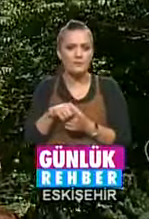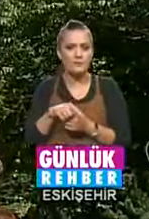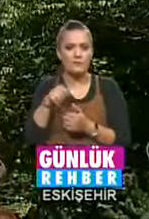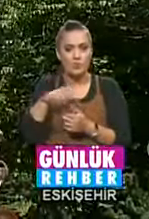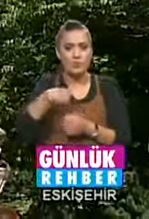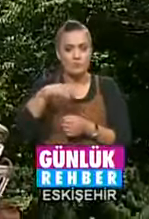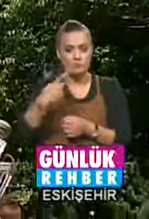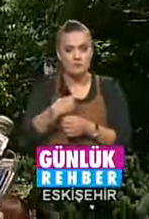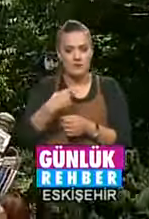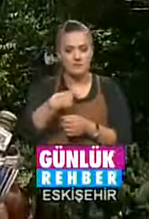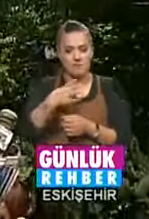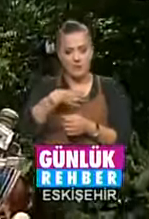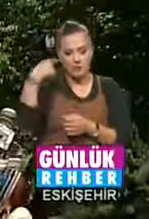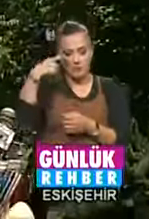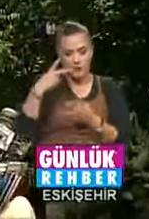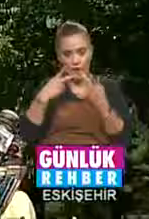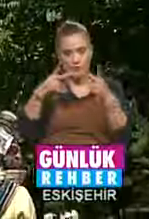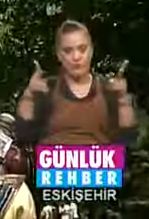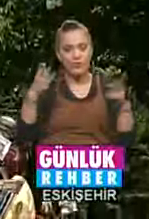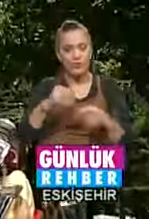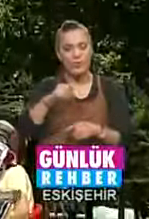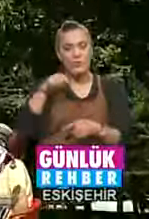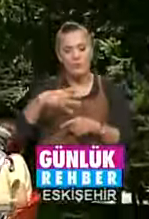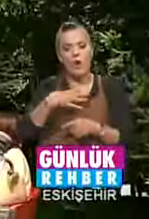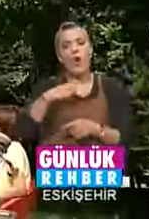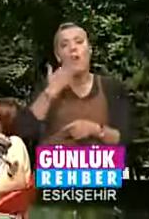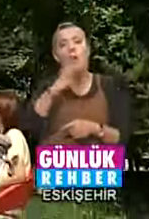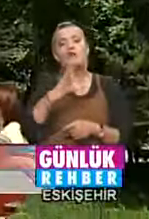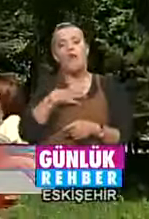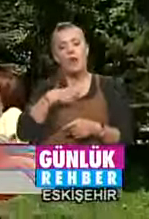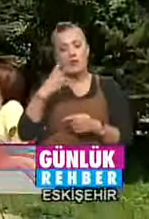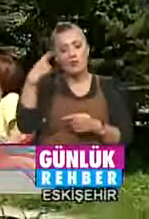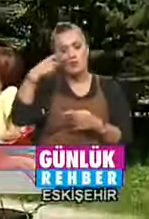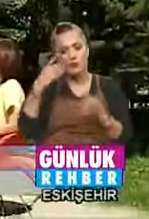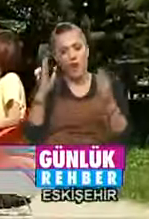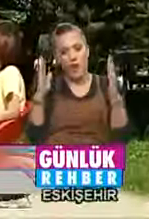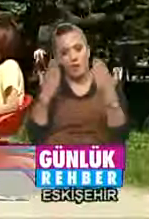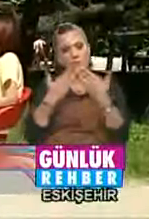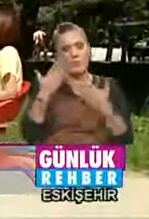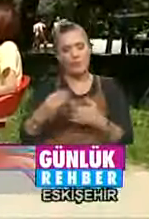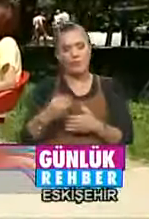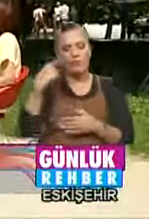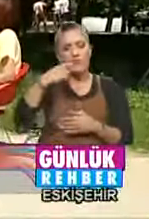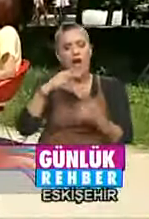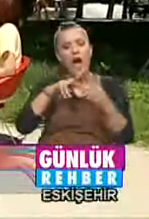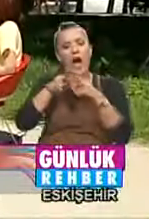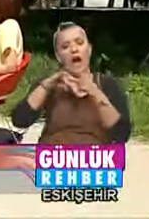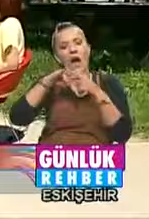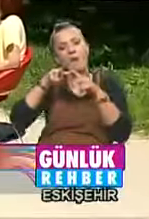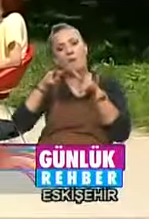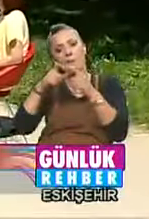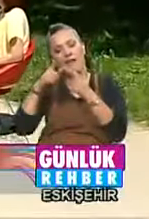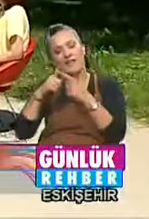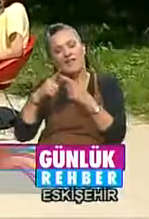Bu bizim ufkumuzu genişletecek. Öteki türlü ufkumuz dararıyor çünkü. Sadece diyelim ki Ahmet Yesevi açısından,